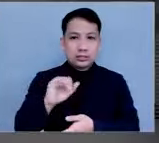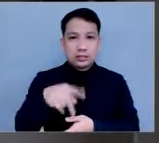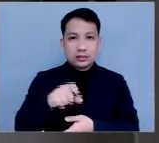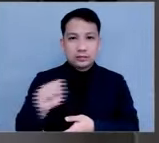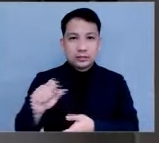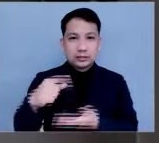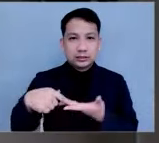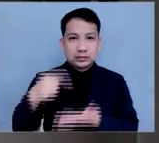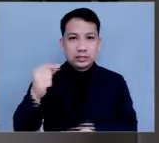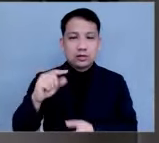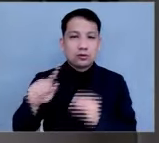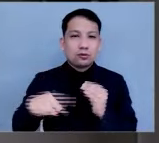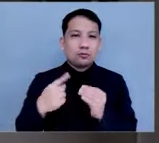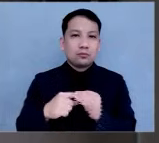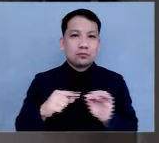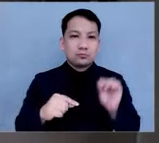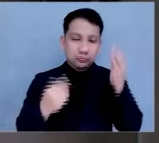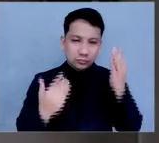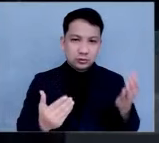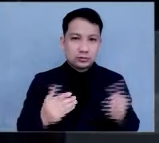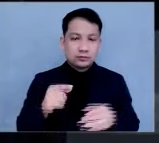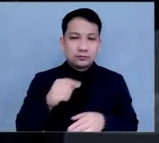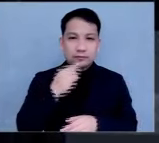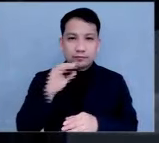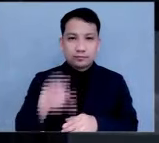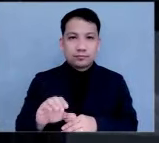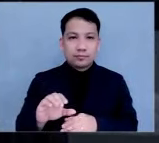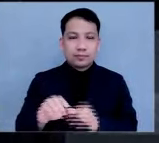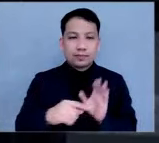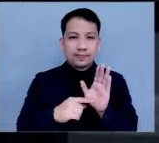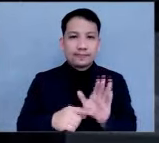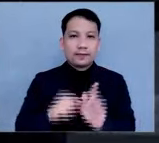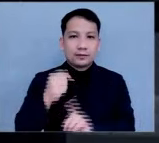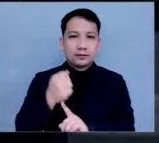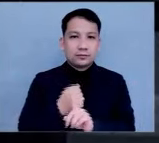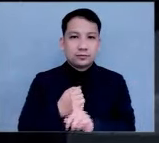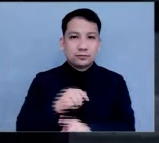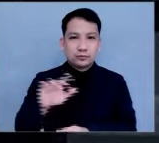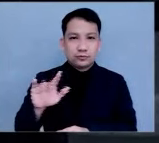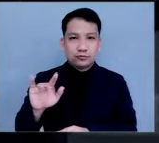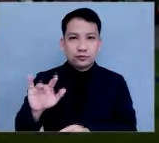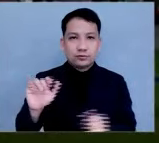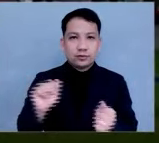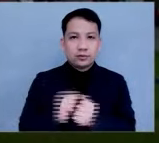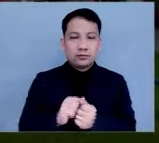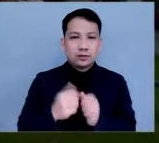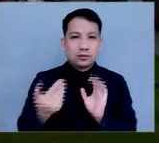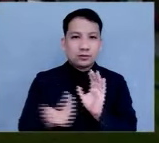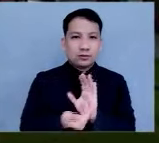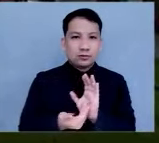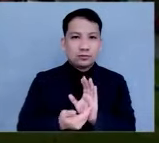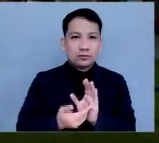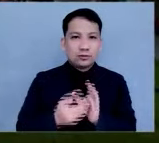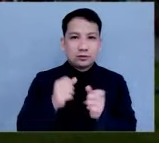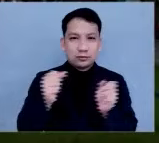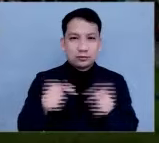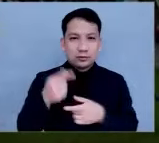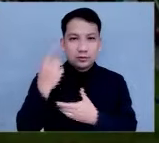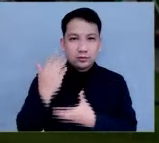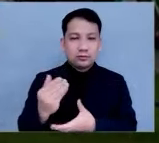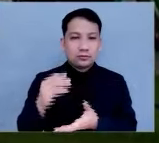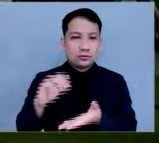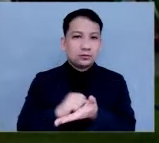kaso. Dahil dito, binigyan ng korte ang prosekusyon hanggang September 25 para maghain ng komento sa motion to